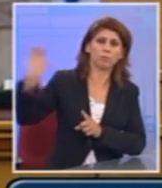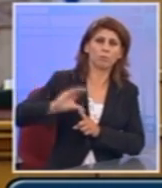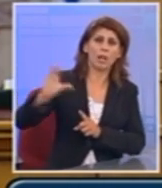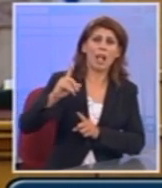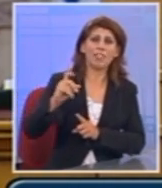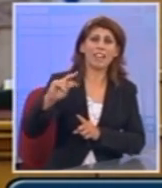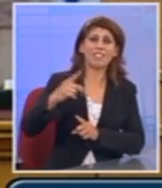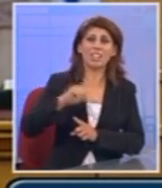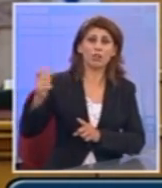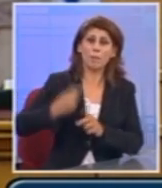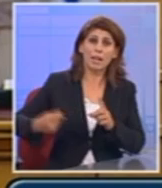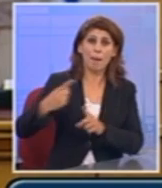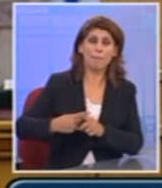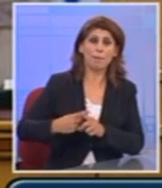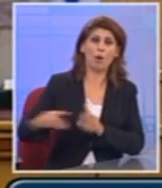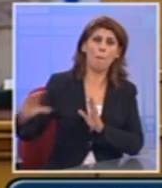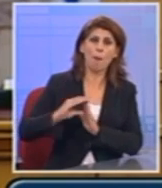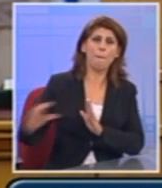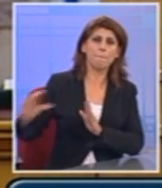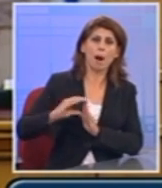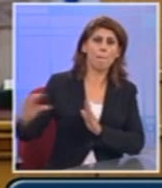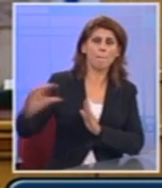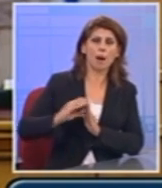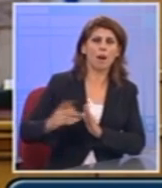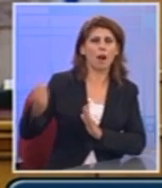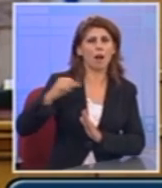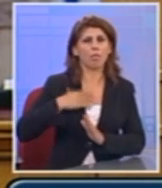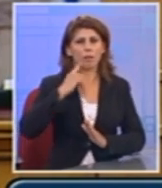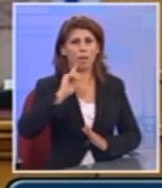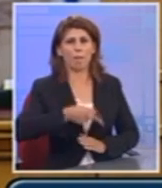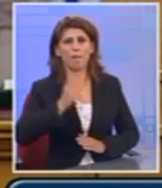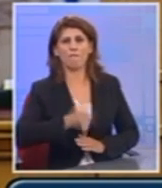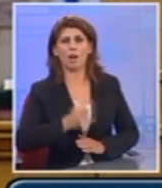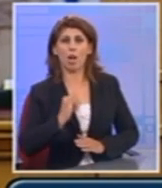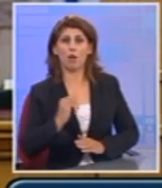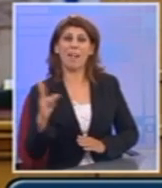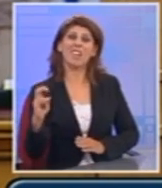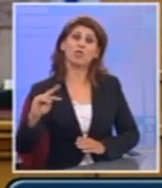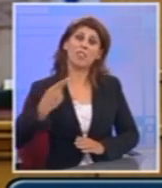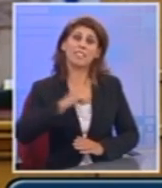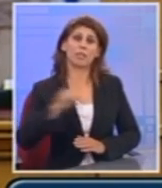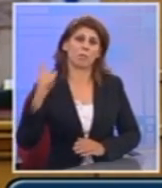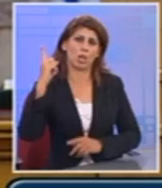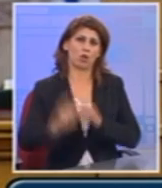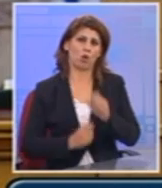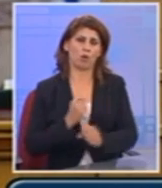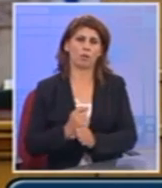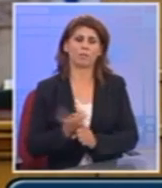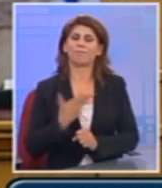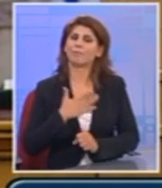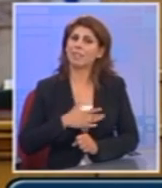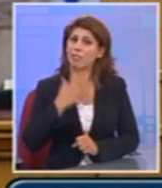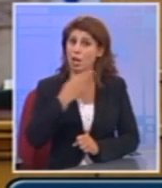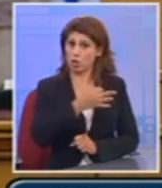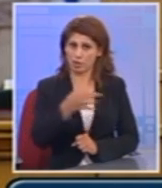δις περισσότερα και άλλοι θέλουνε να μας επιβάλλουν ακόμη και 20 δις ετησίας τι θέλω λοιπόν